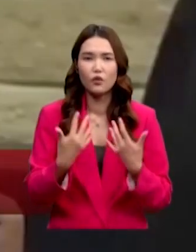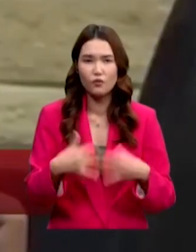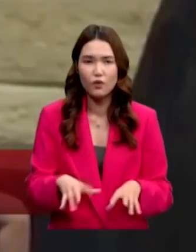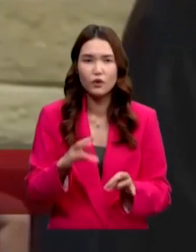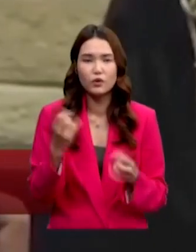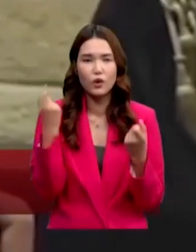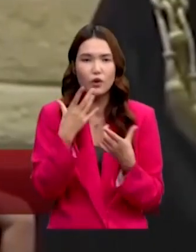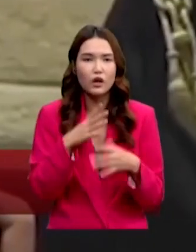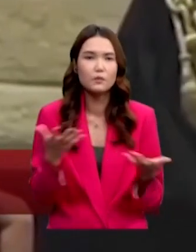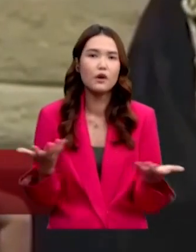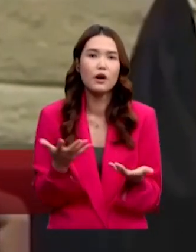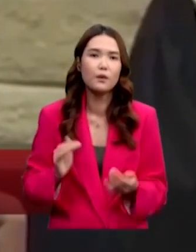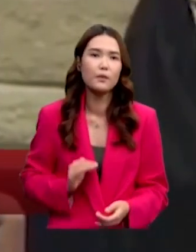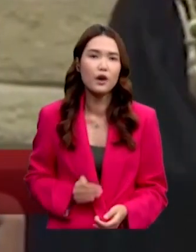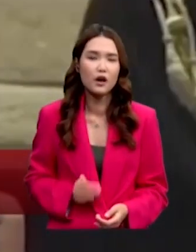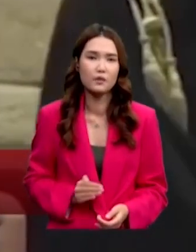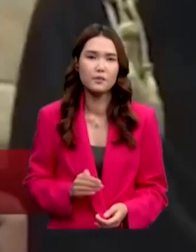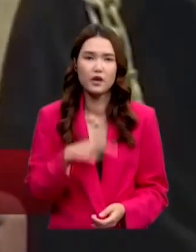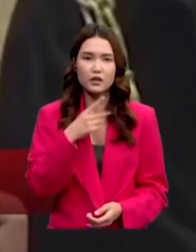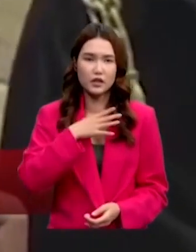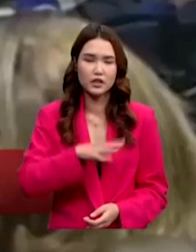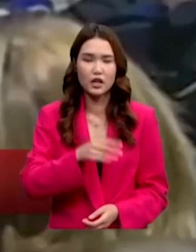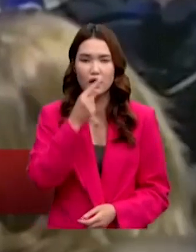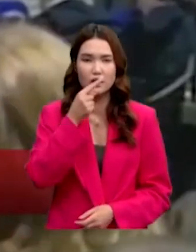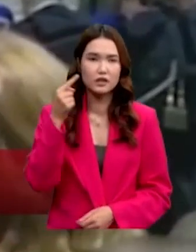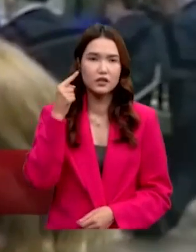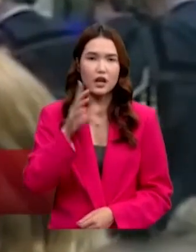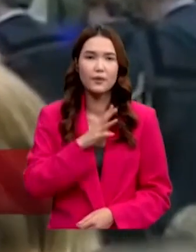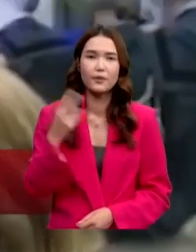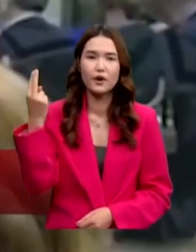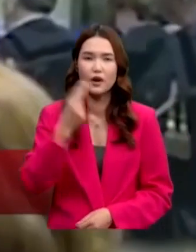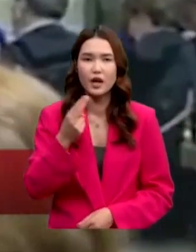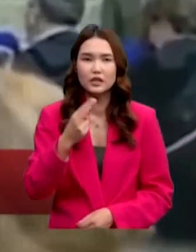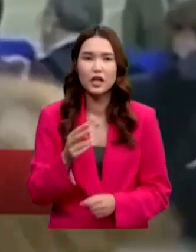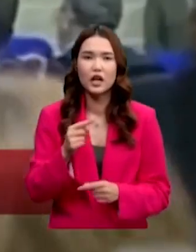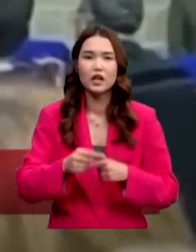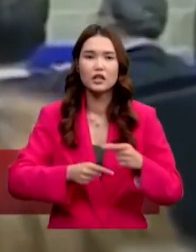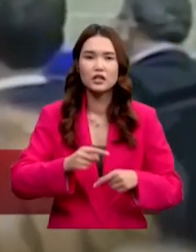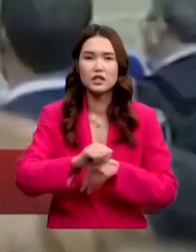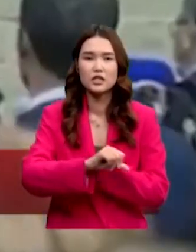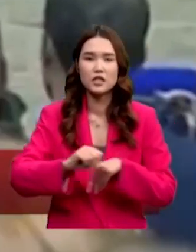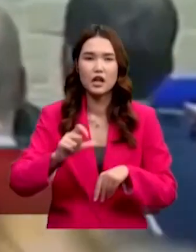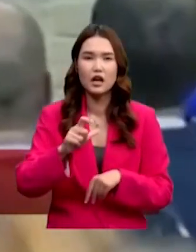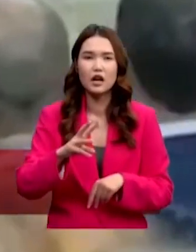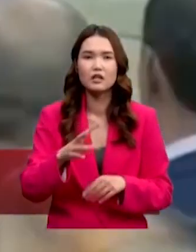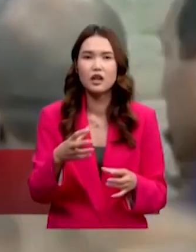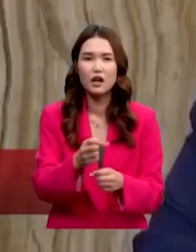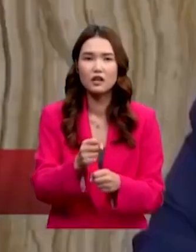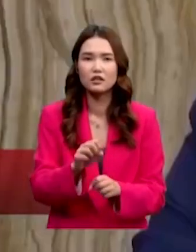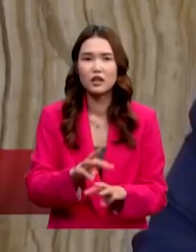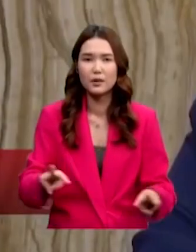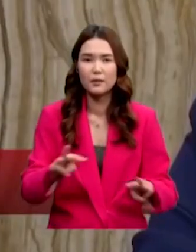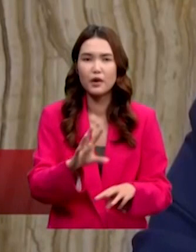не уточнил, о какой компании идет речь. Напомним, недавно в Астане при попытке пересечь границу был задержан